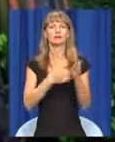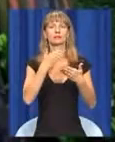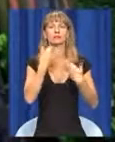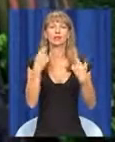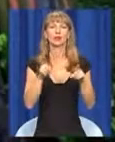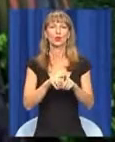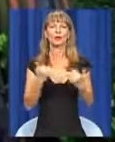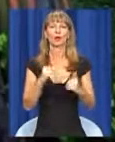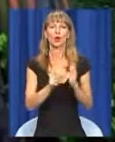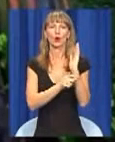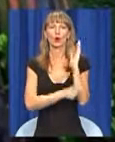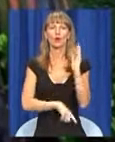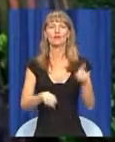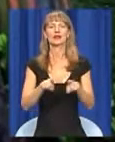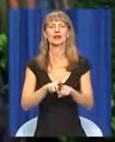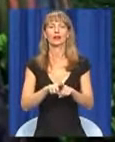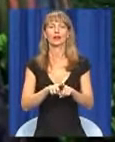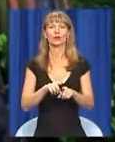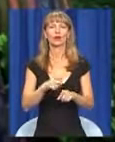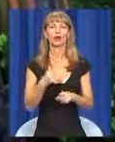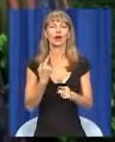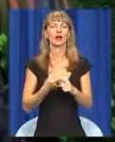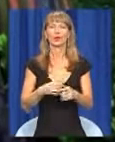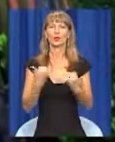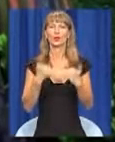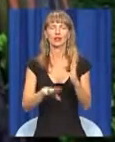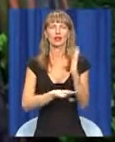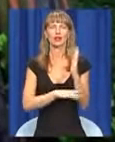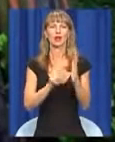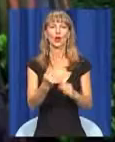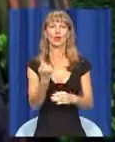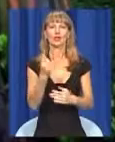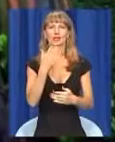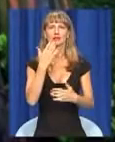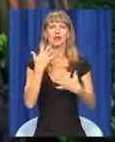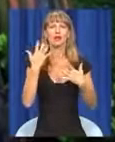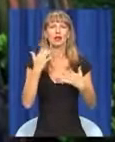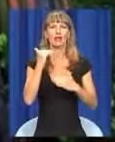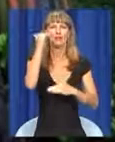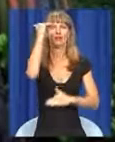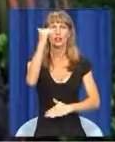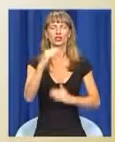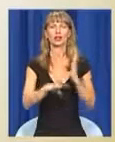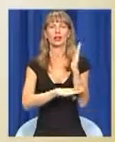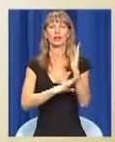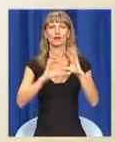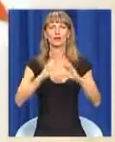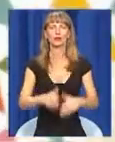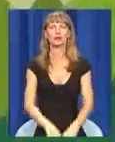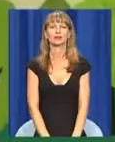такої дивовижної кори, все одно були б унікальними, бо вони одні з найвищих дерев у світі.